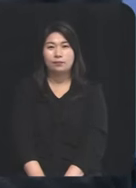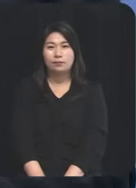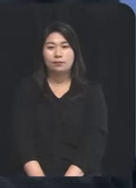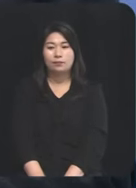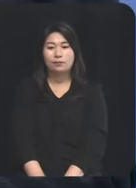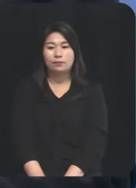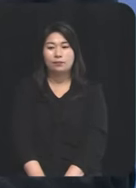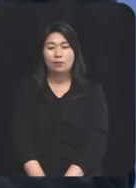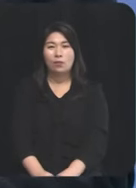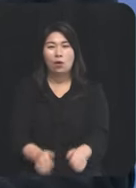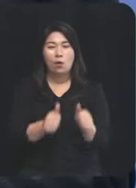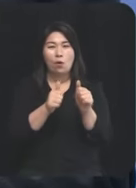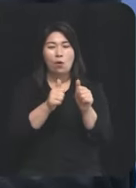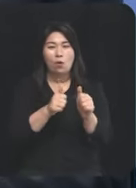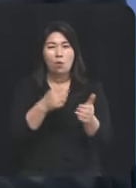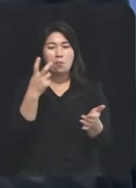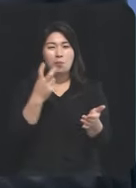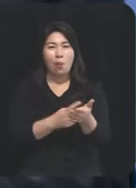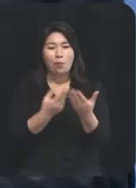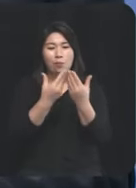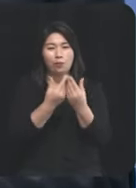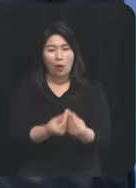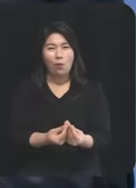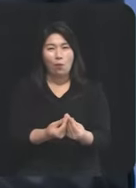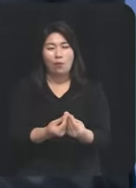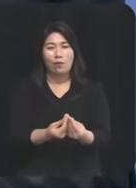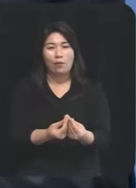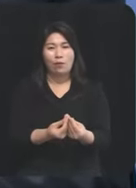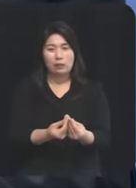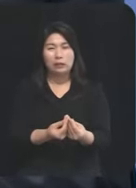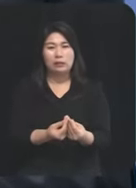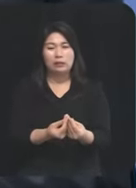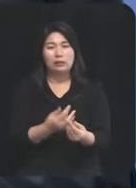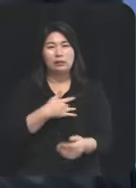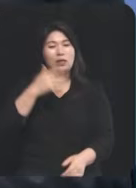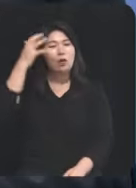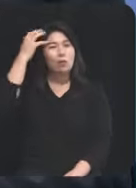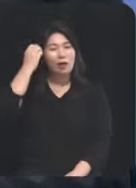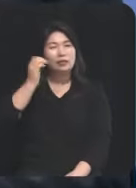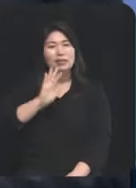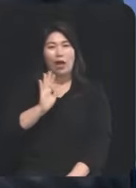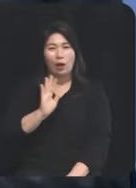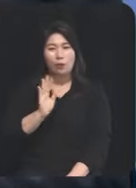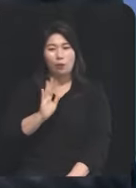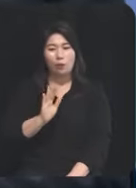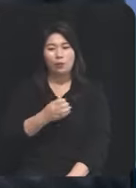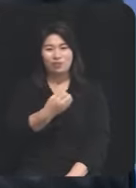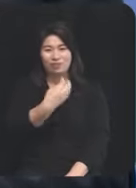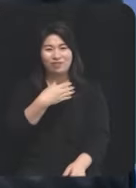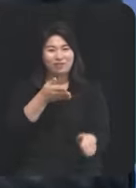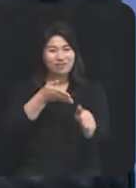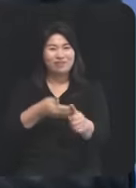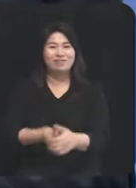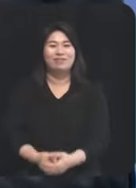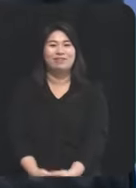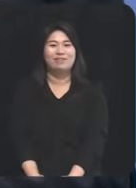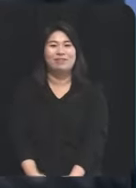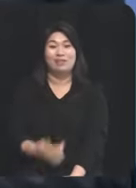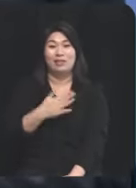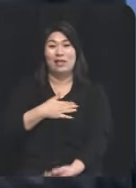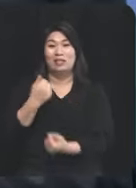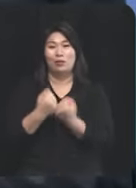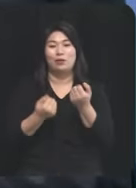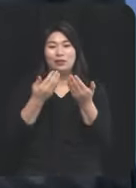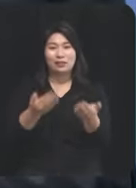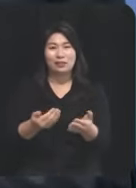그 법률 안의 내용을 잘 이제 읊고 있지 못하고요. 네네네. 예, 말씀 주십시오. 제가 말씀드리겠습니다. 네네.